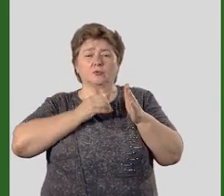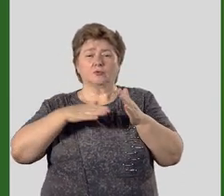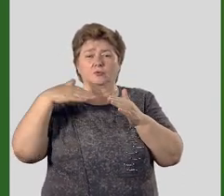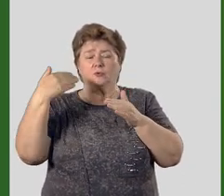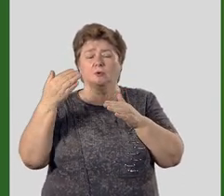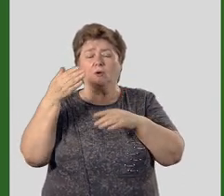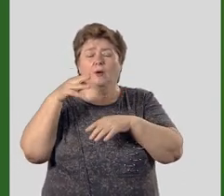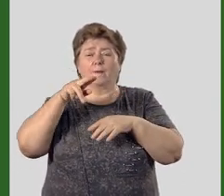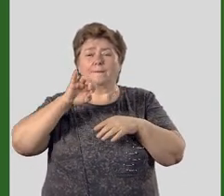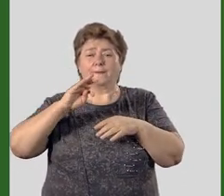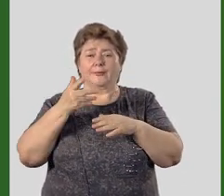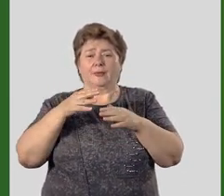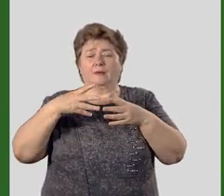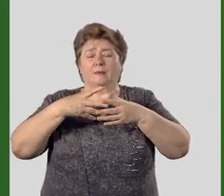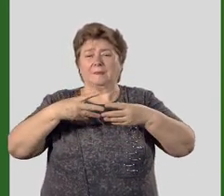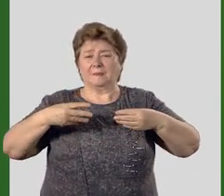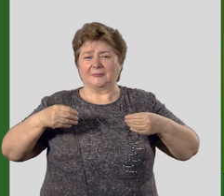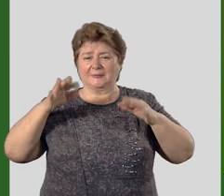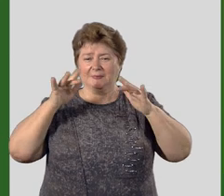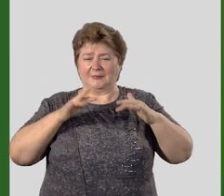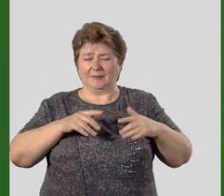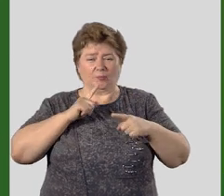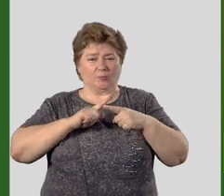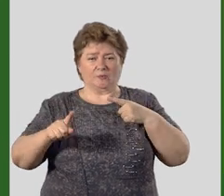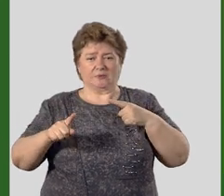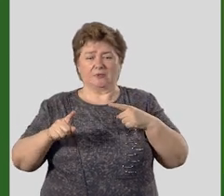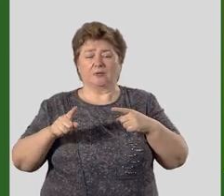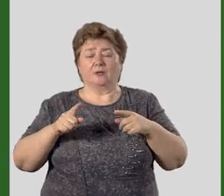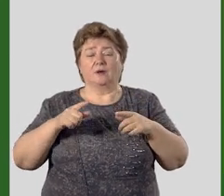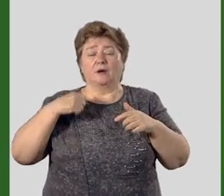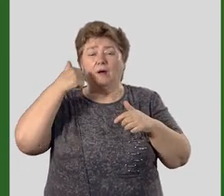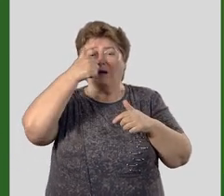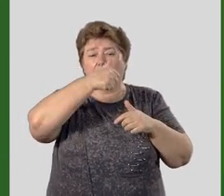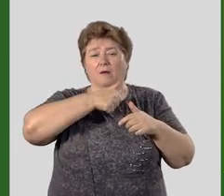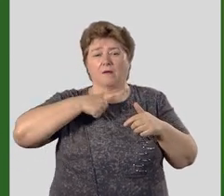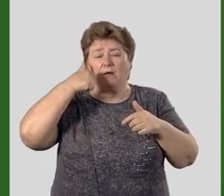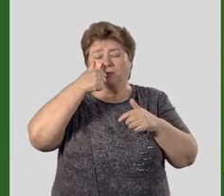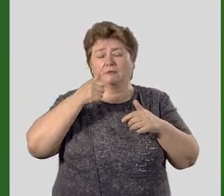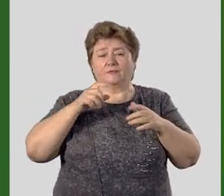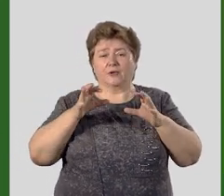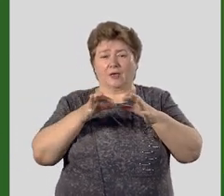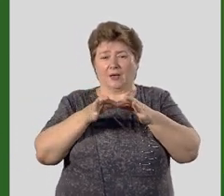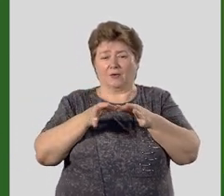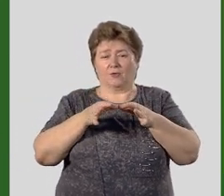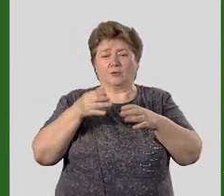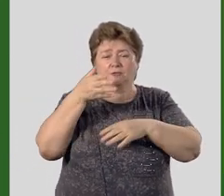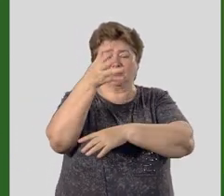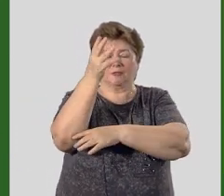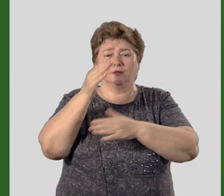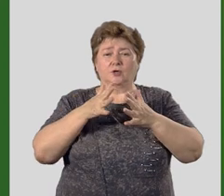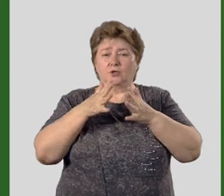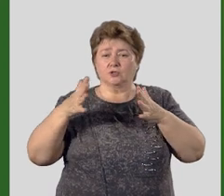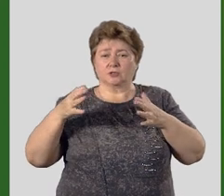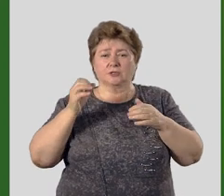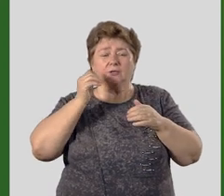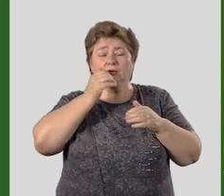стороны пней снег оттаивает быстрее. По годовым кольцам на пнях деревьев шире с южной